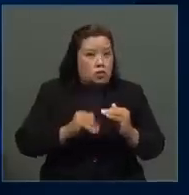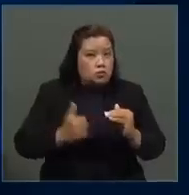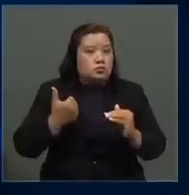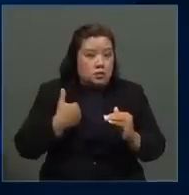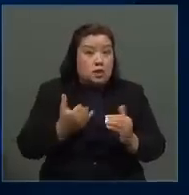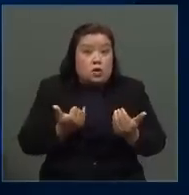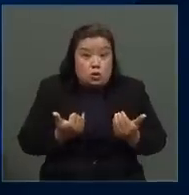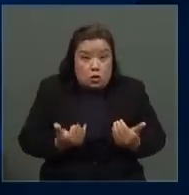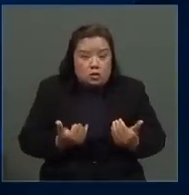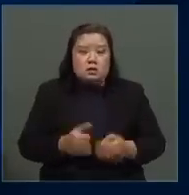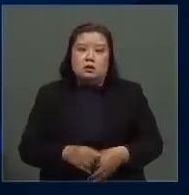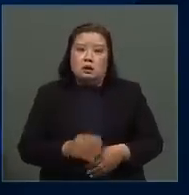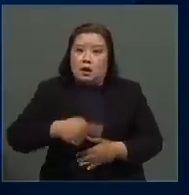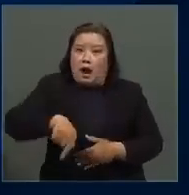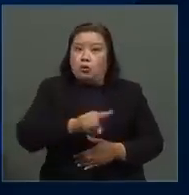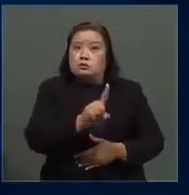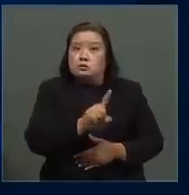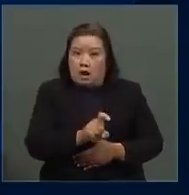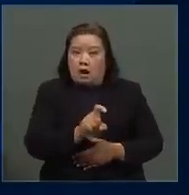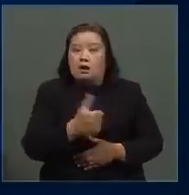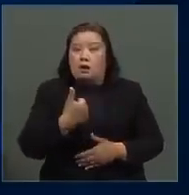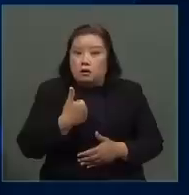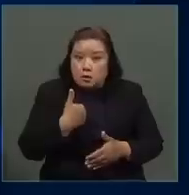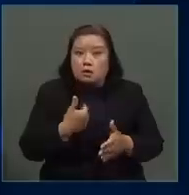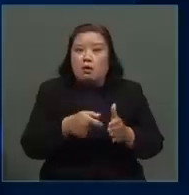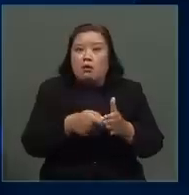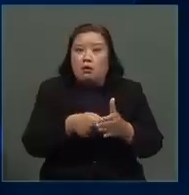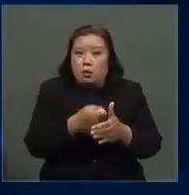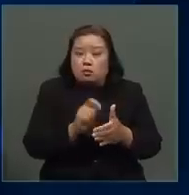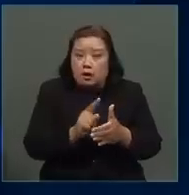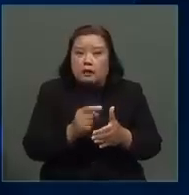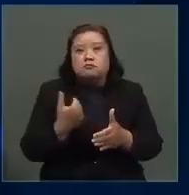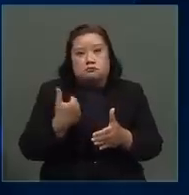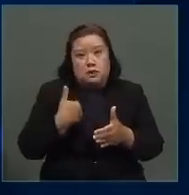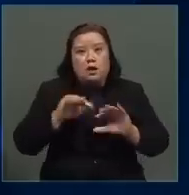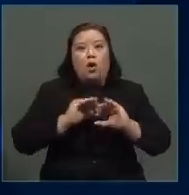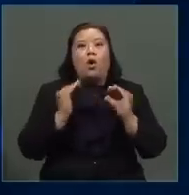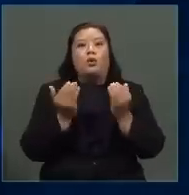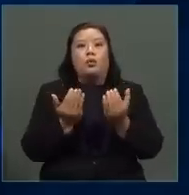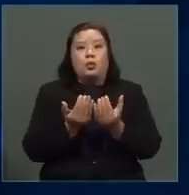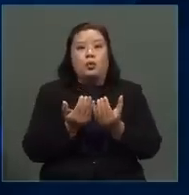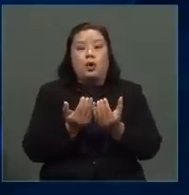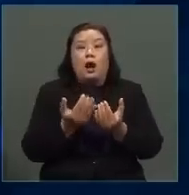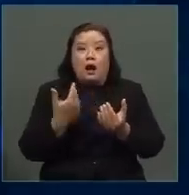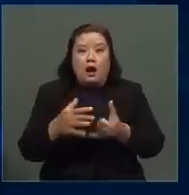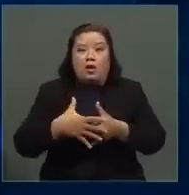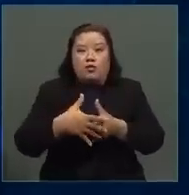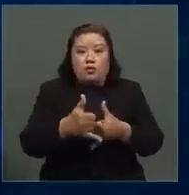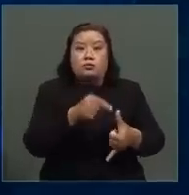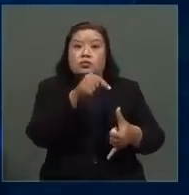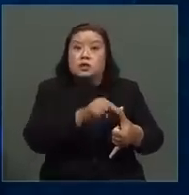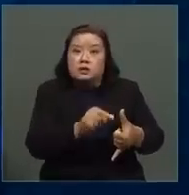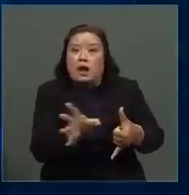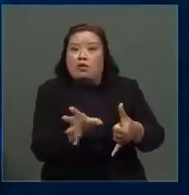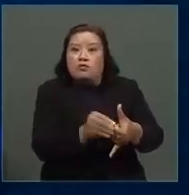ความสำคัญนะคะก็คือว่ามีปัจจัยเสี่ยงสำคัญคือการใกล้ชิดสมาชิกครอบครัวที่เป็นผู้ติดเชื้อ